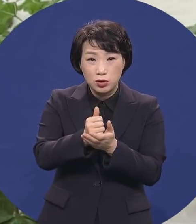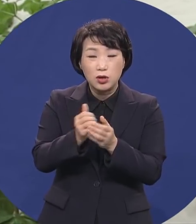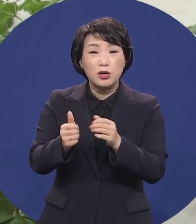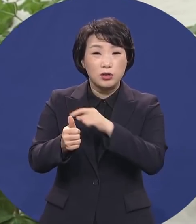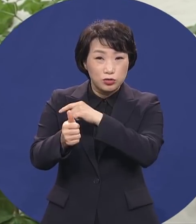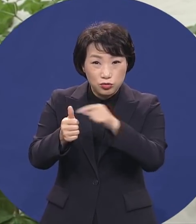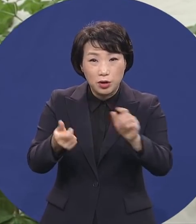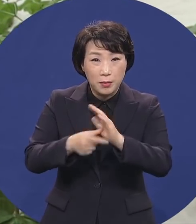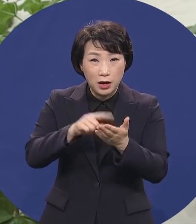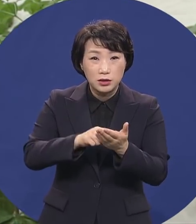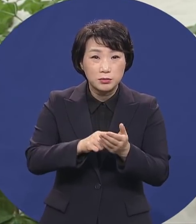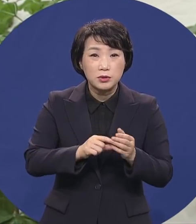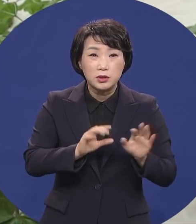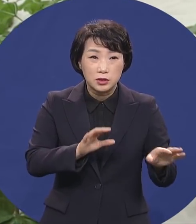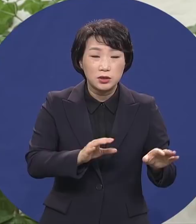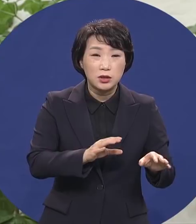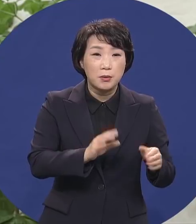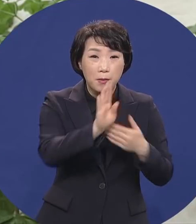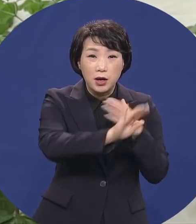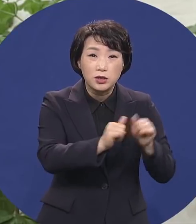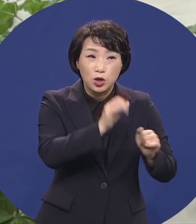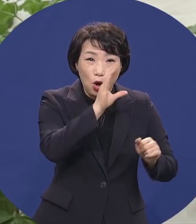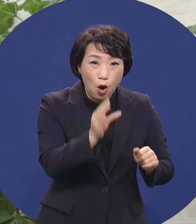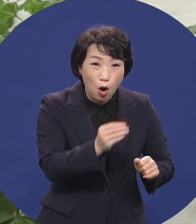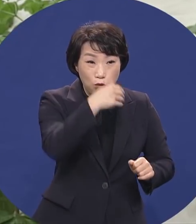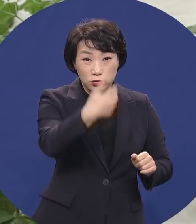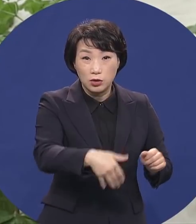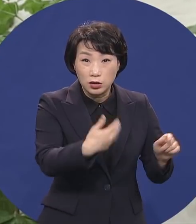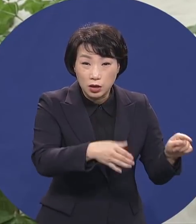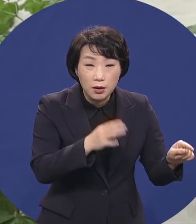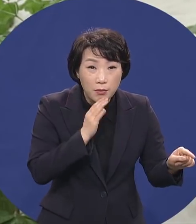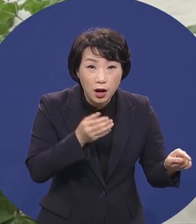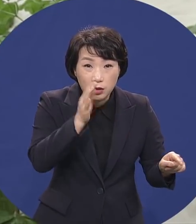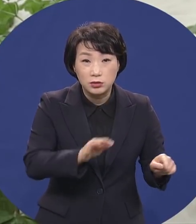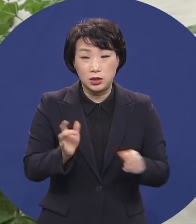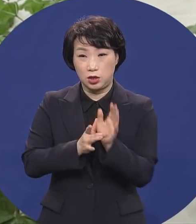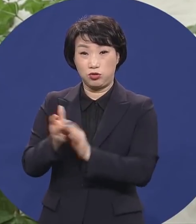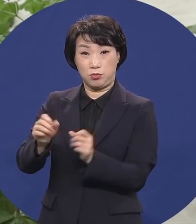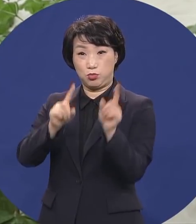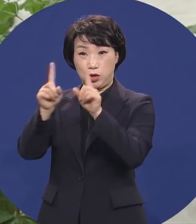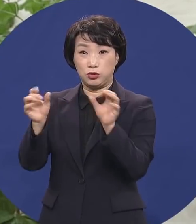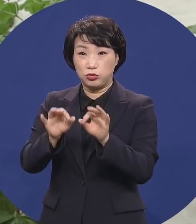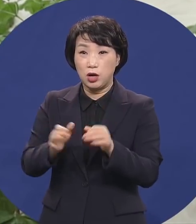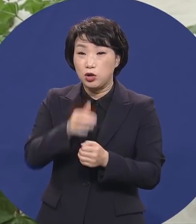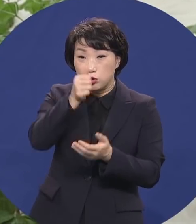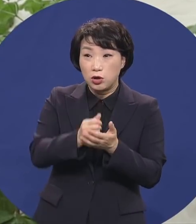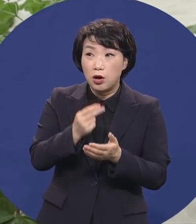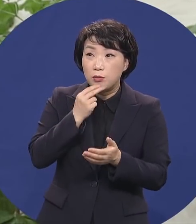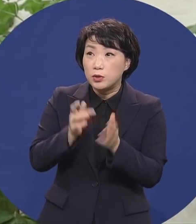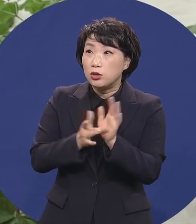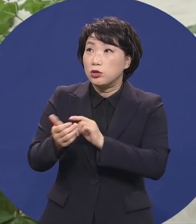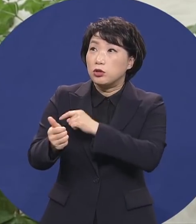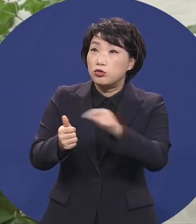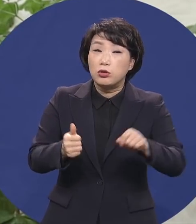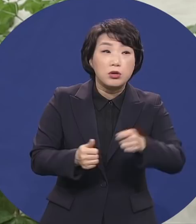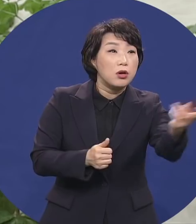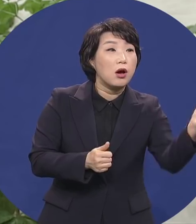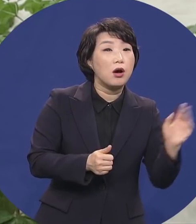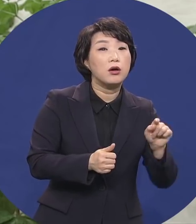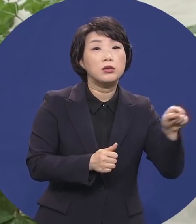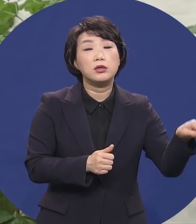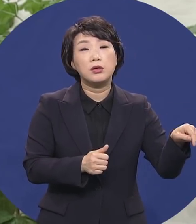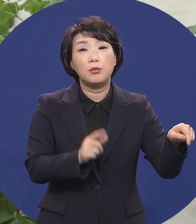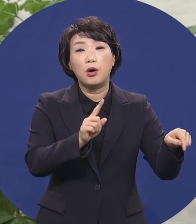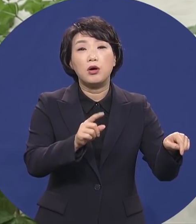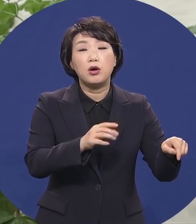땅에서 빛이 찬란했는데, 예수가 부활하는 순간에 죄 없는 예수를 죽인 그들은